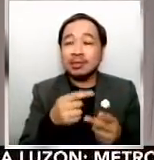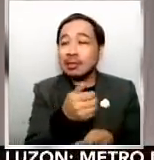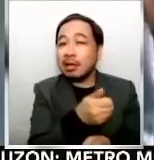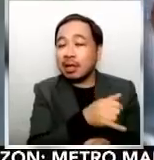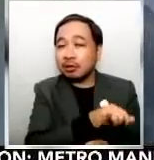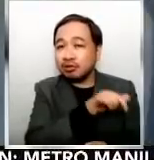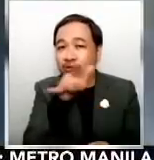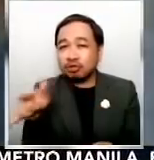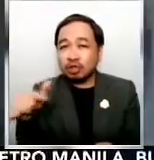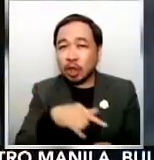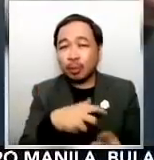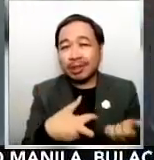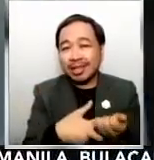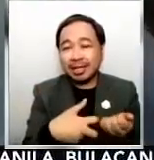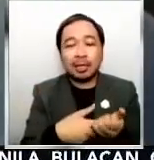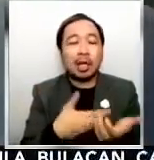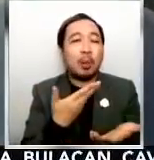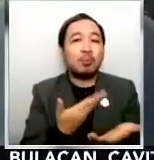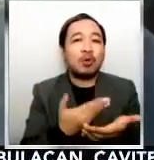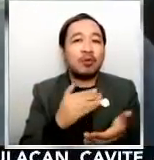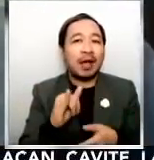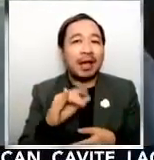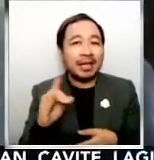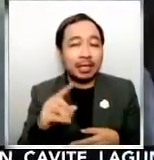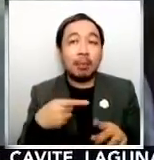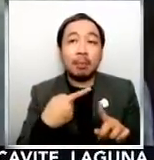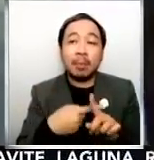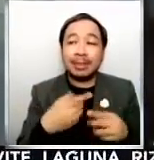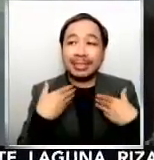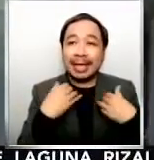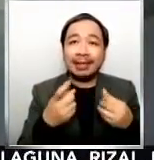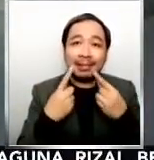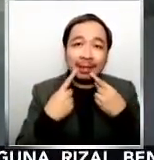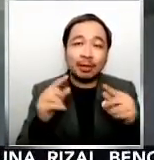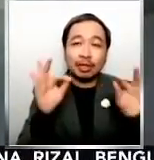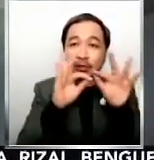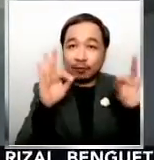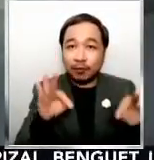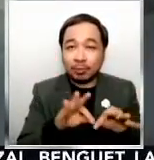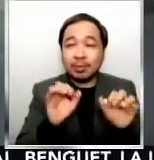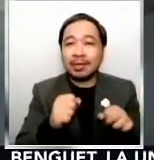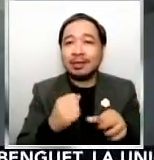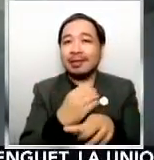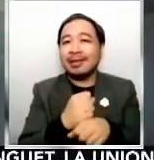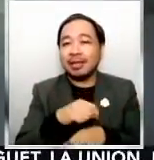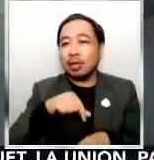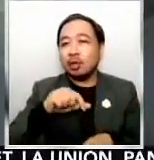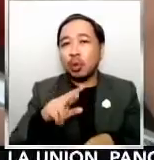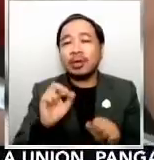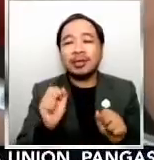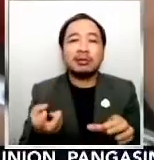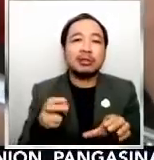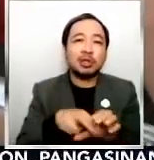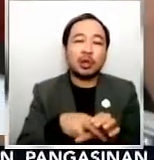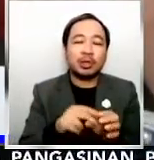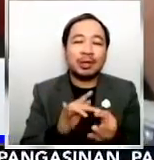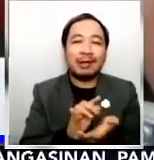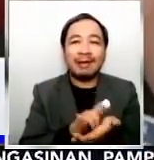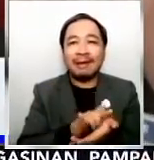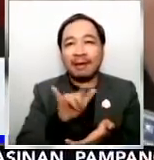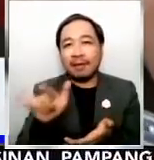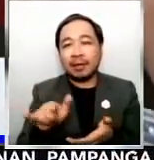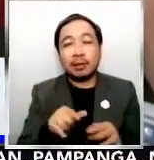ID, at health declaration form para makakuha ng QR code na kailangan para makasakay ka sa eroplano. Ang magkapatid na